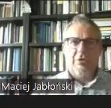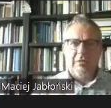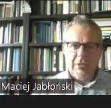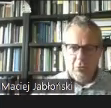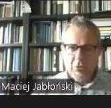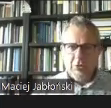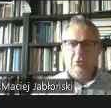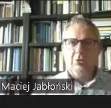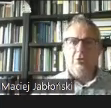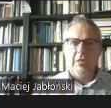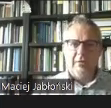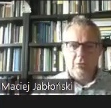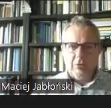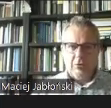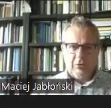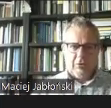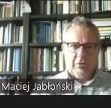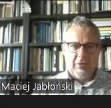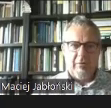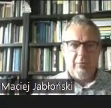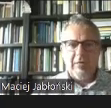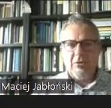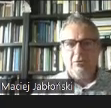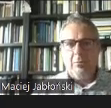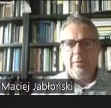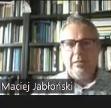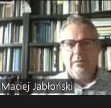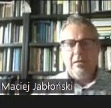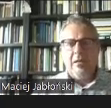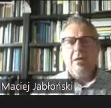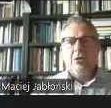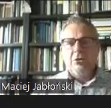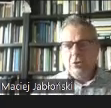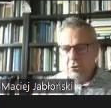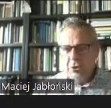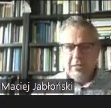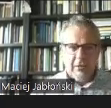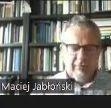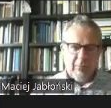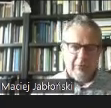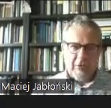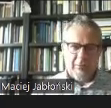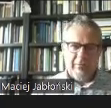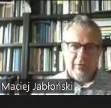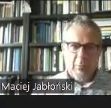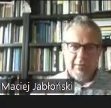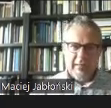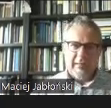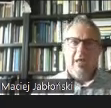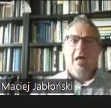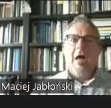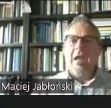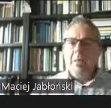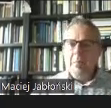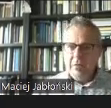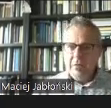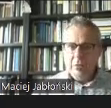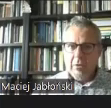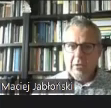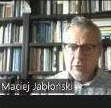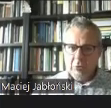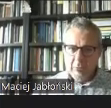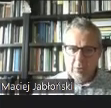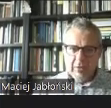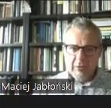tak? Czy ktoś chce się uczyć, czy ktoś się nie chce uczyć, czy ktoś chce się wyposażyć w kompetencje, czy ktoś nie chce się wyposażyć w pewne kompetencje, ale ma